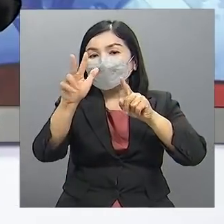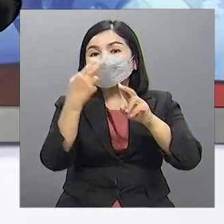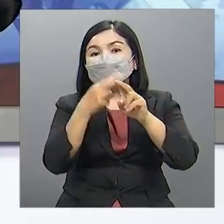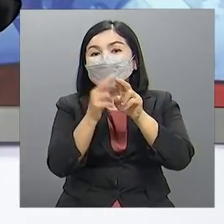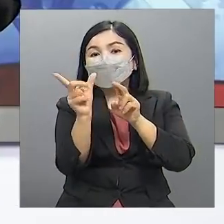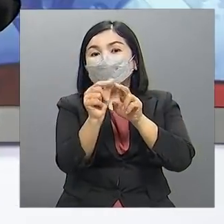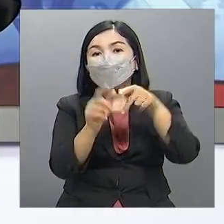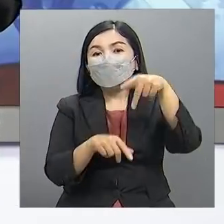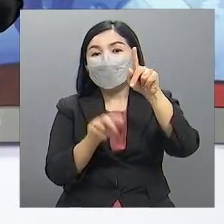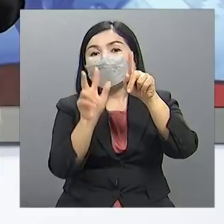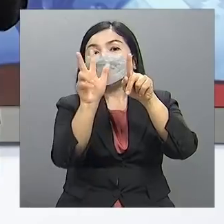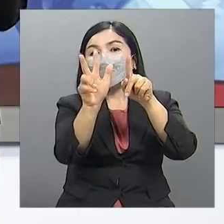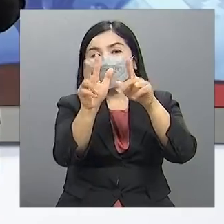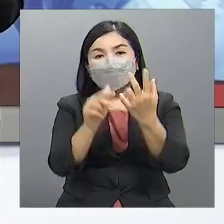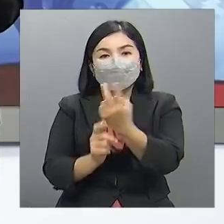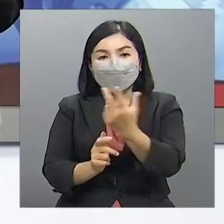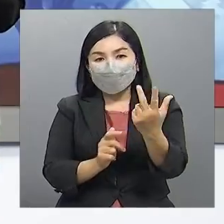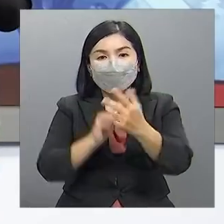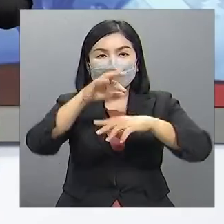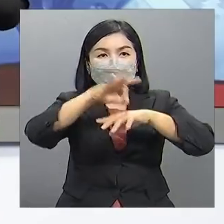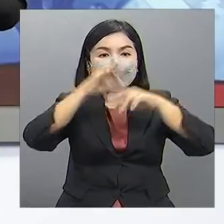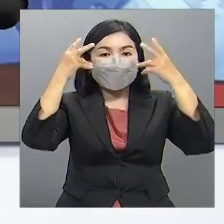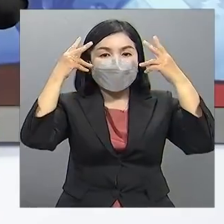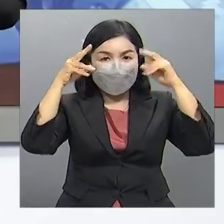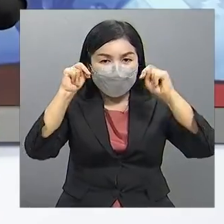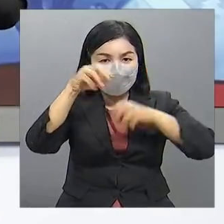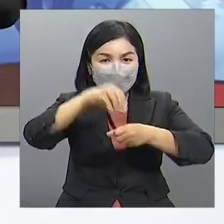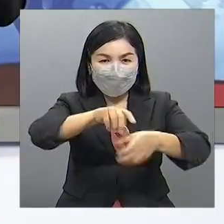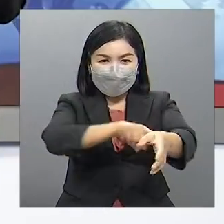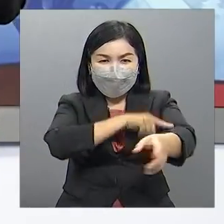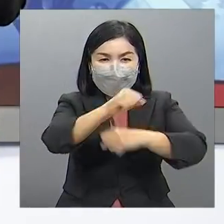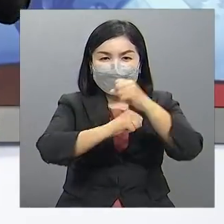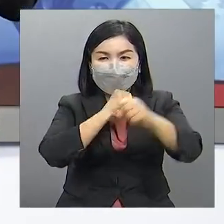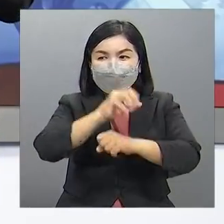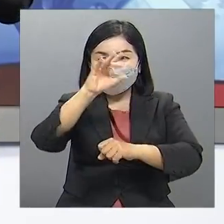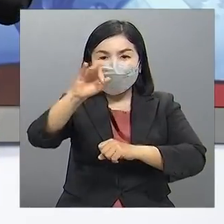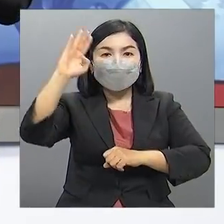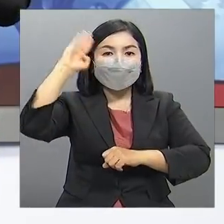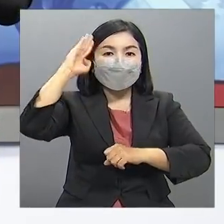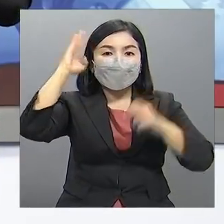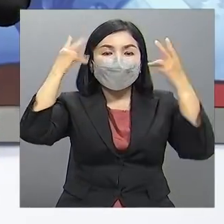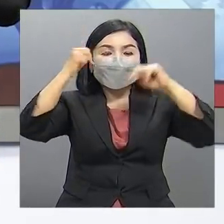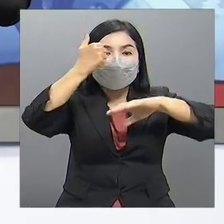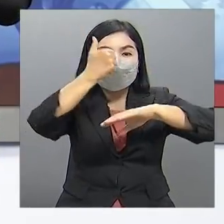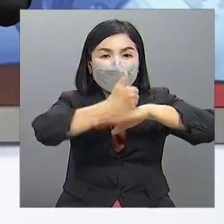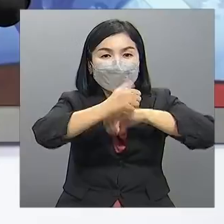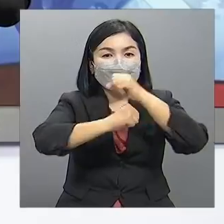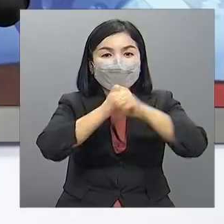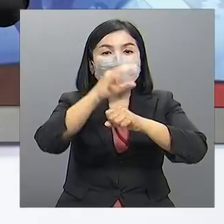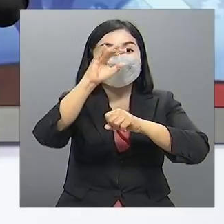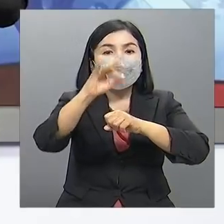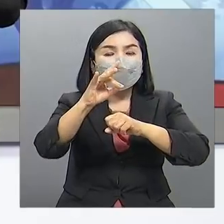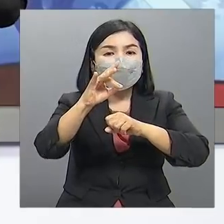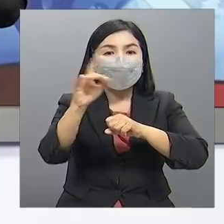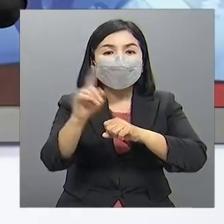ระการดำรงตำแหน่งนายกรัฐมนตรี8ปีของพลเอกประยุทธ์จันทร์โอชามีเขาว่าจะหลุดแล้วล่ะค่ะหลุดจ